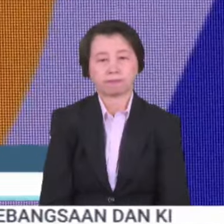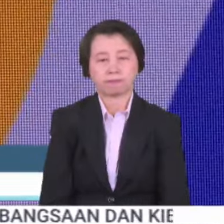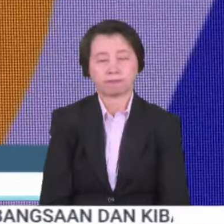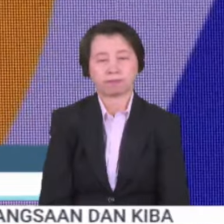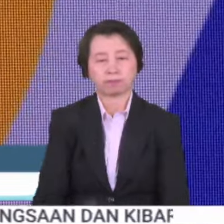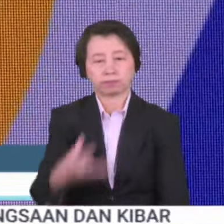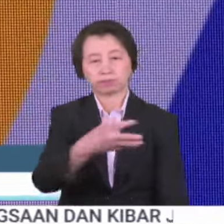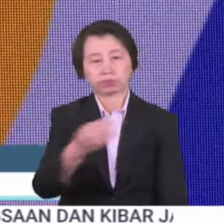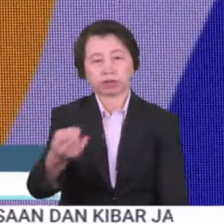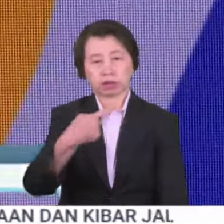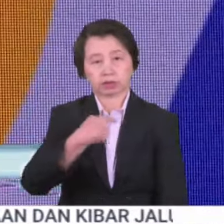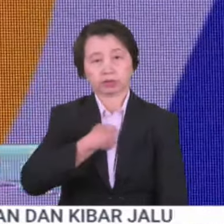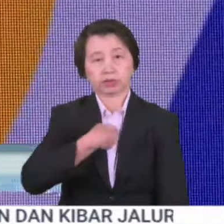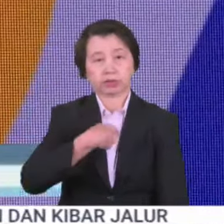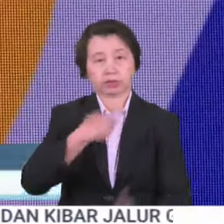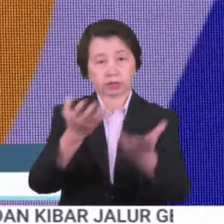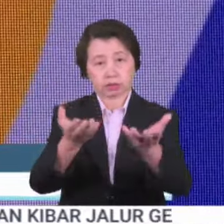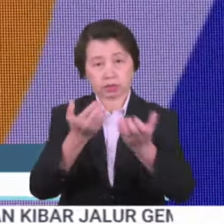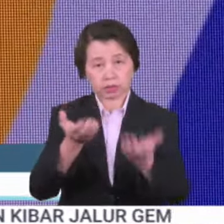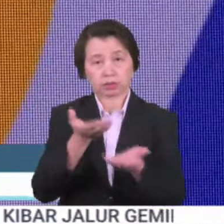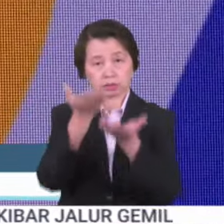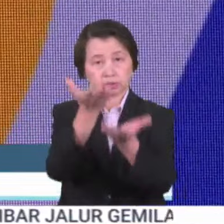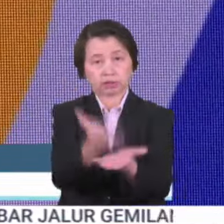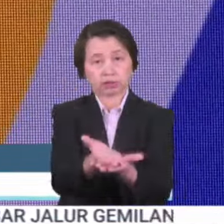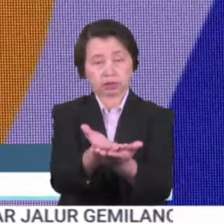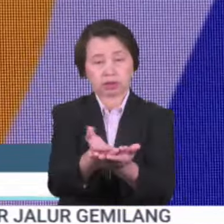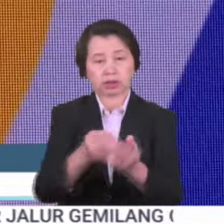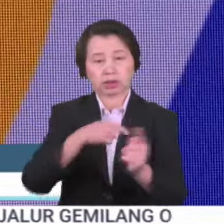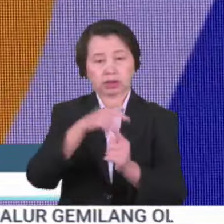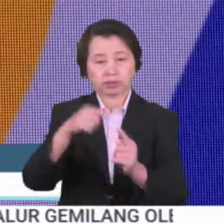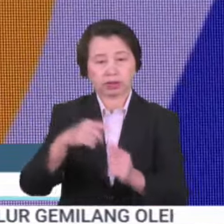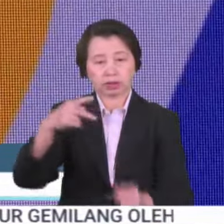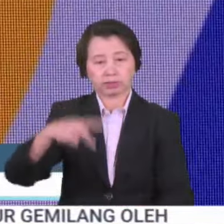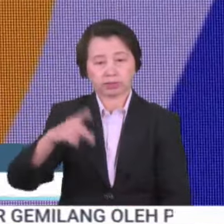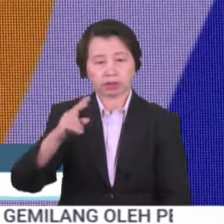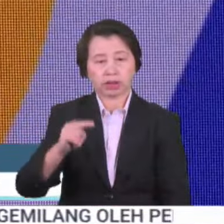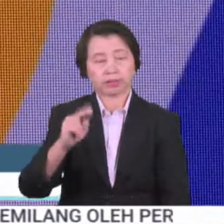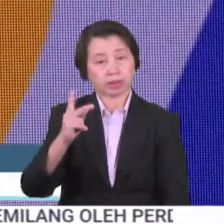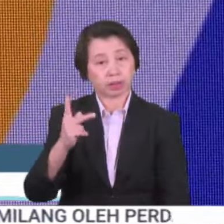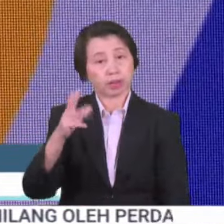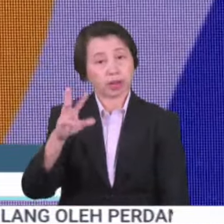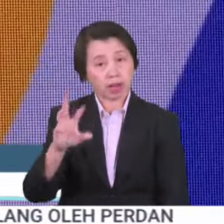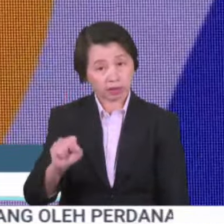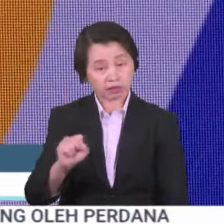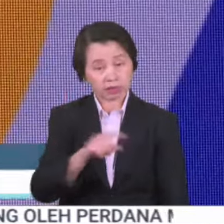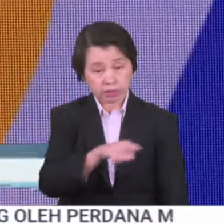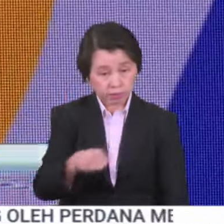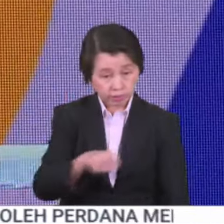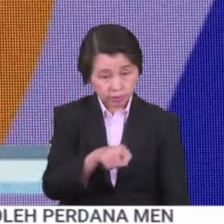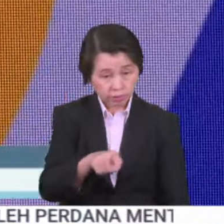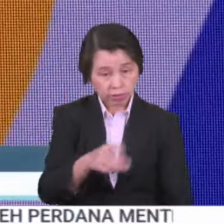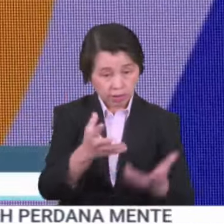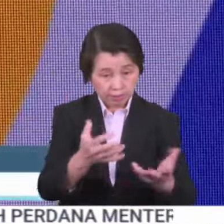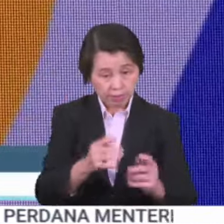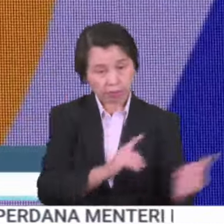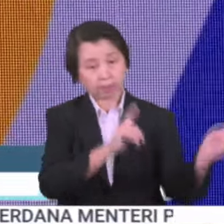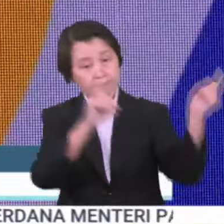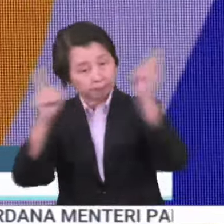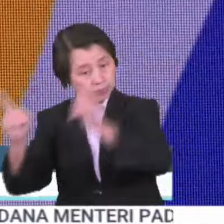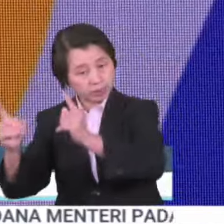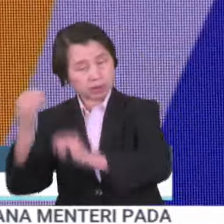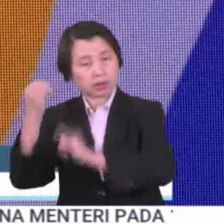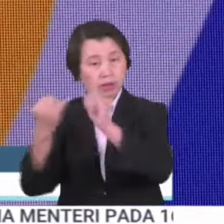Dan saya ingin mencadangkan apabila PMKS ini mahu pergi ke peringkat